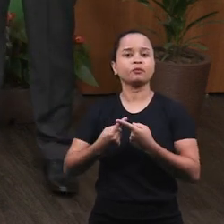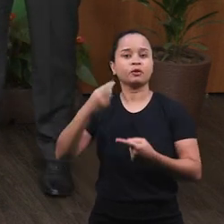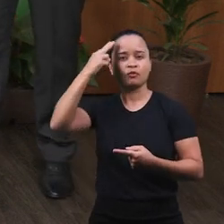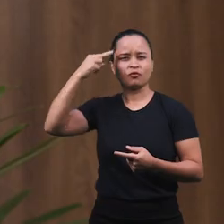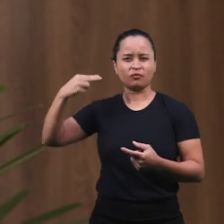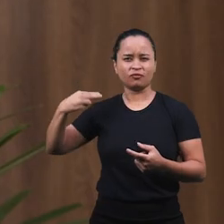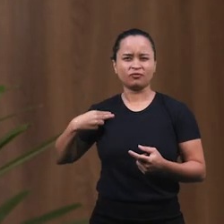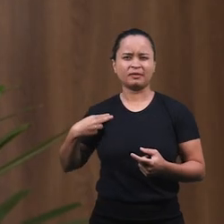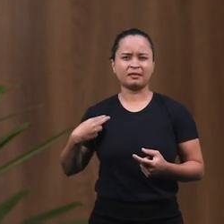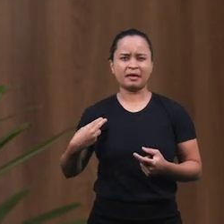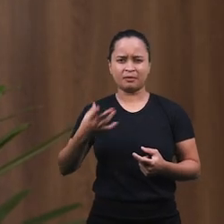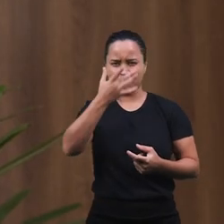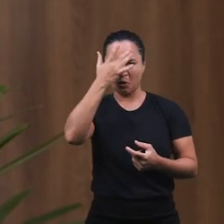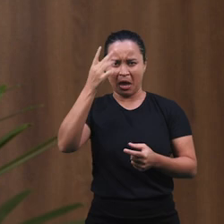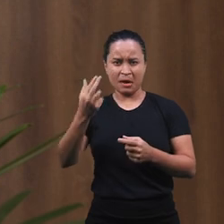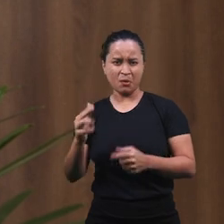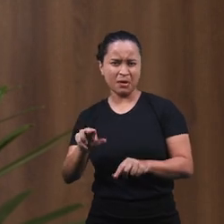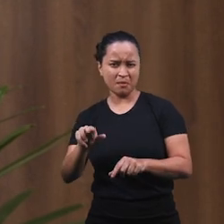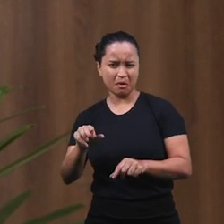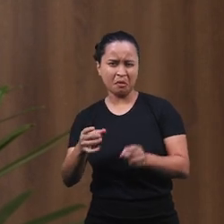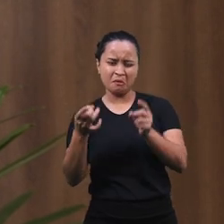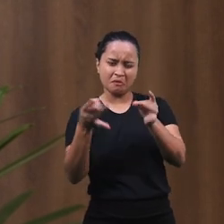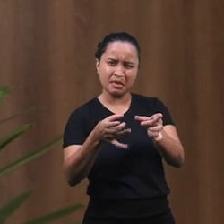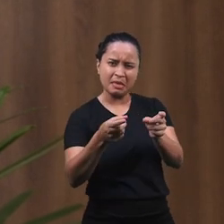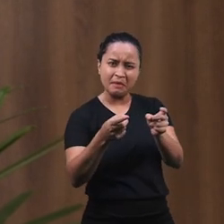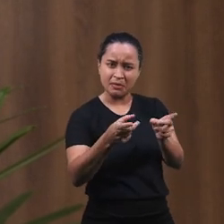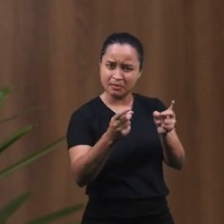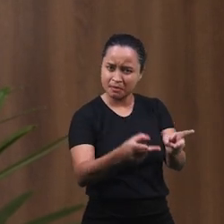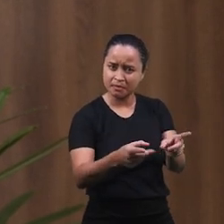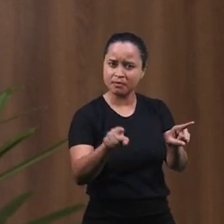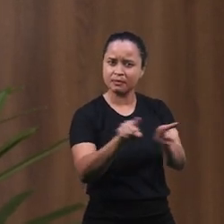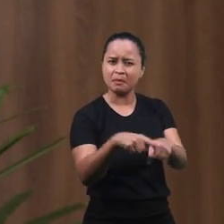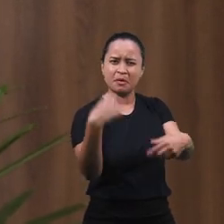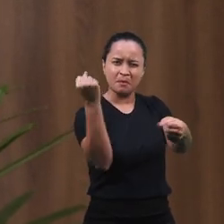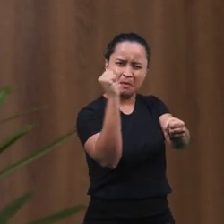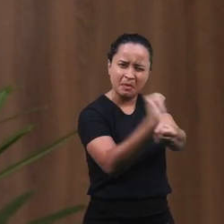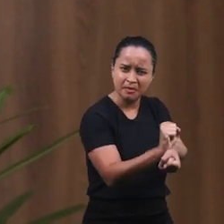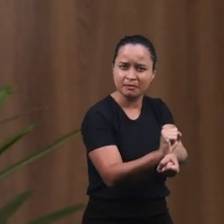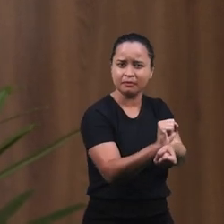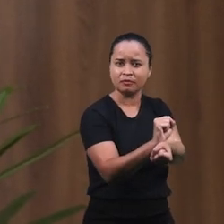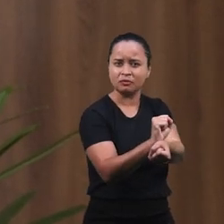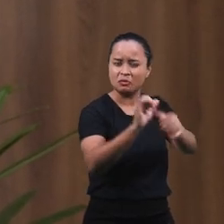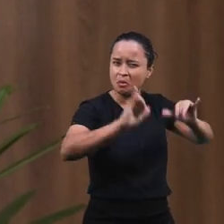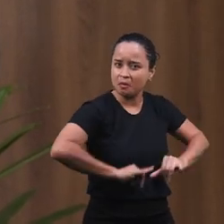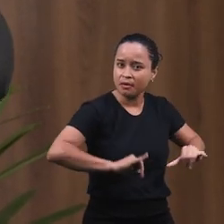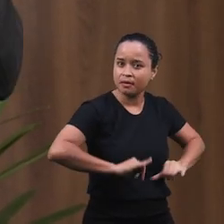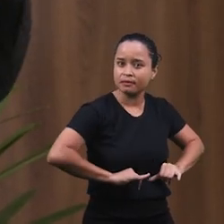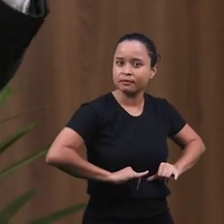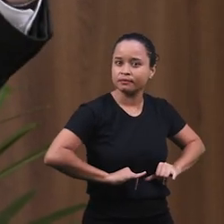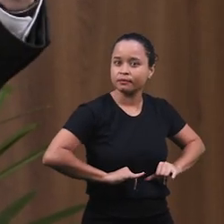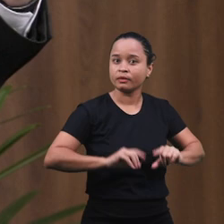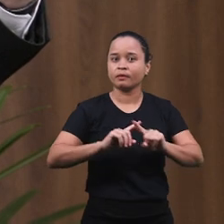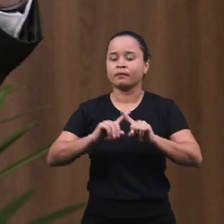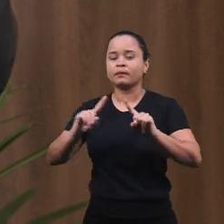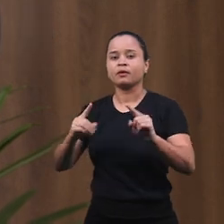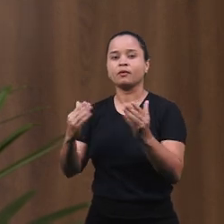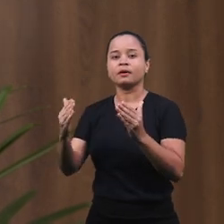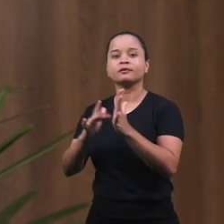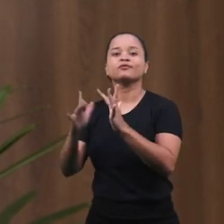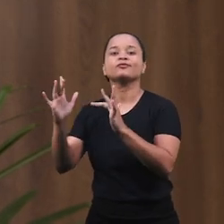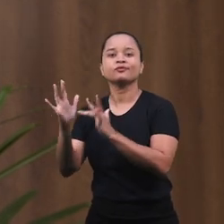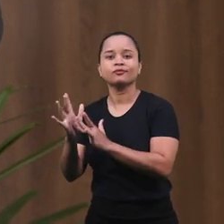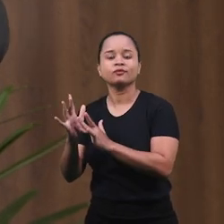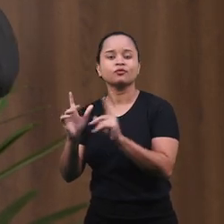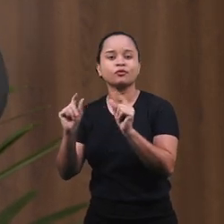a souffert, il a été mis en prison. Le Seigneur Jésus, il a vécu tout cela. Et la vie de Joseph